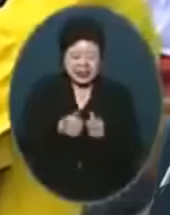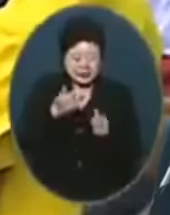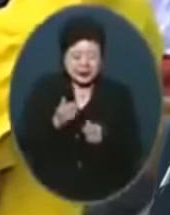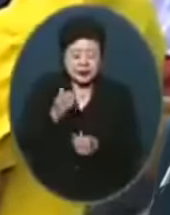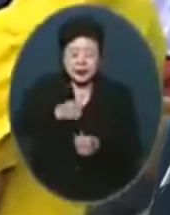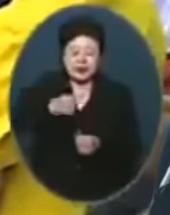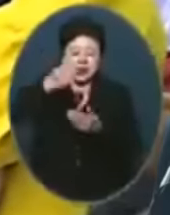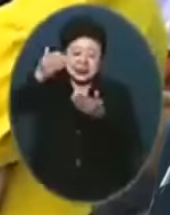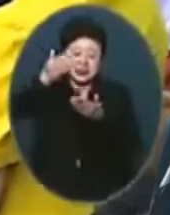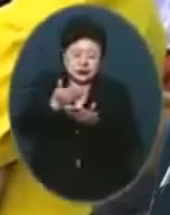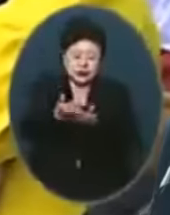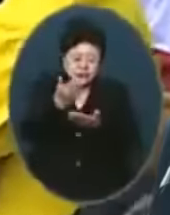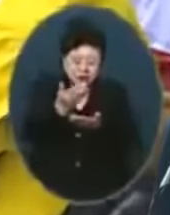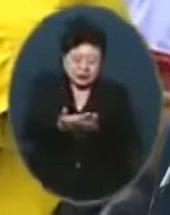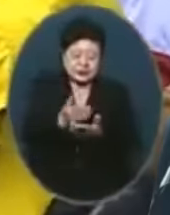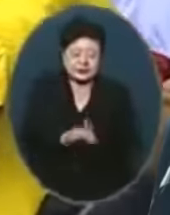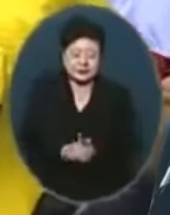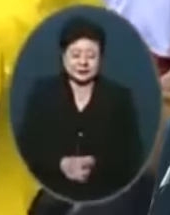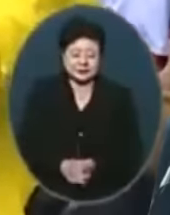하나님께서 영광 받아 주시옵소서.